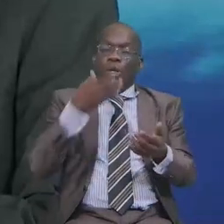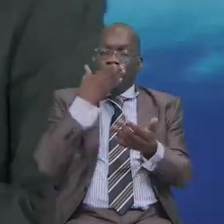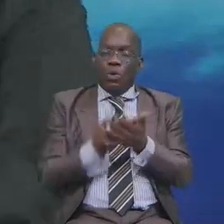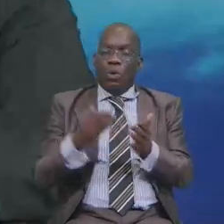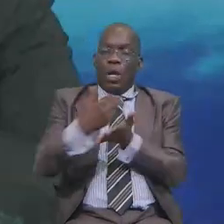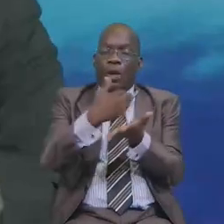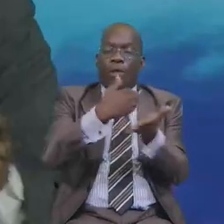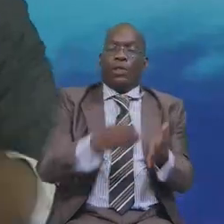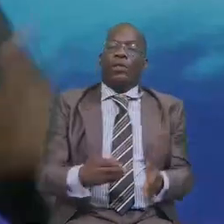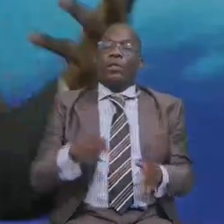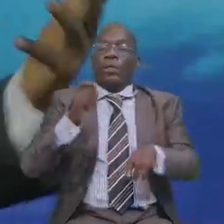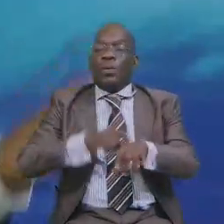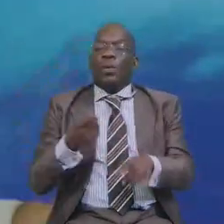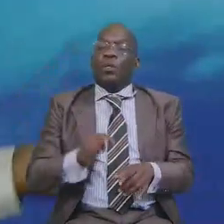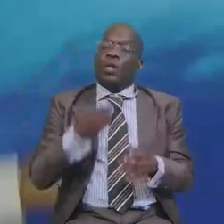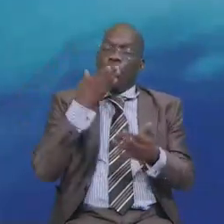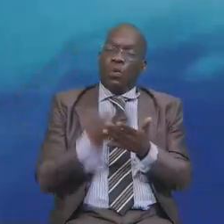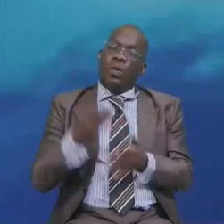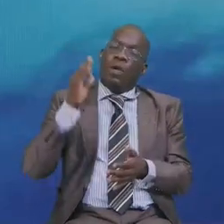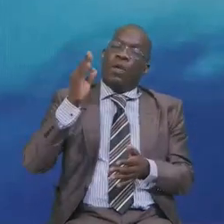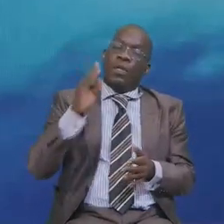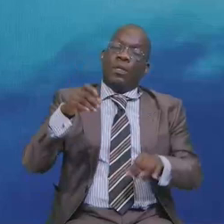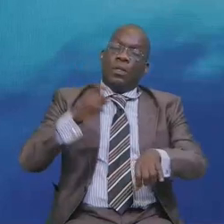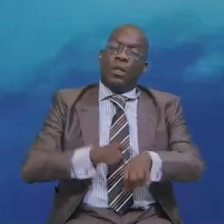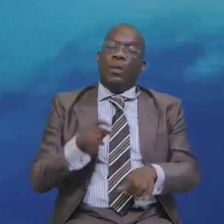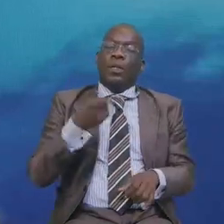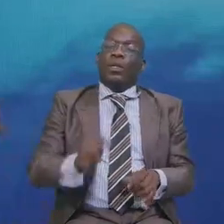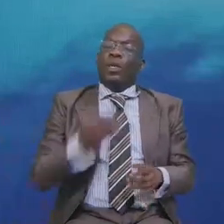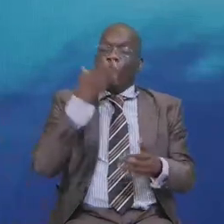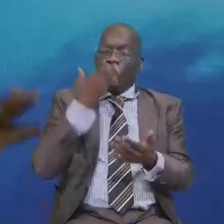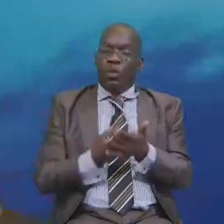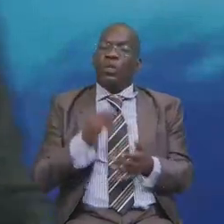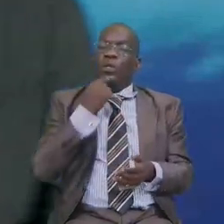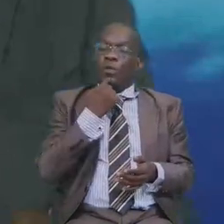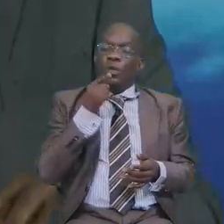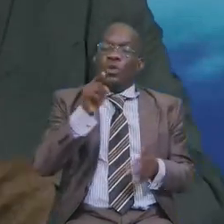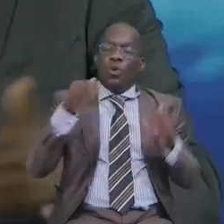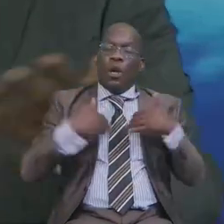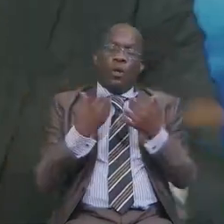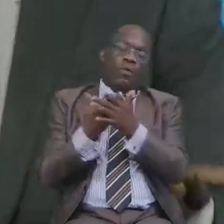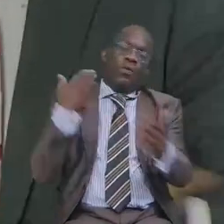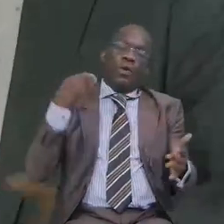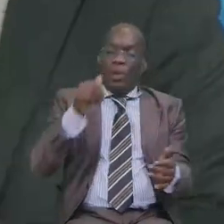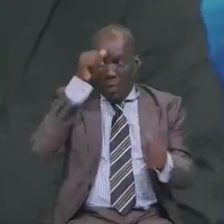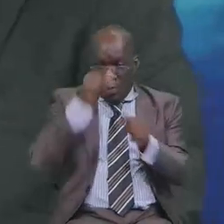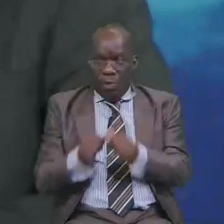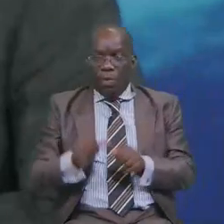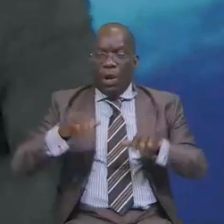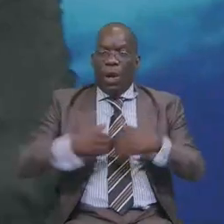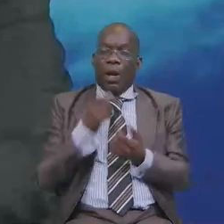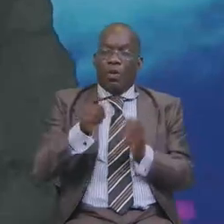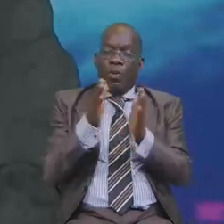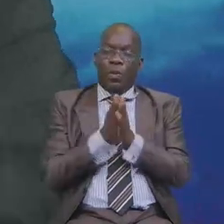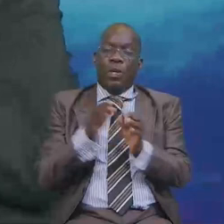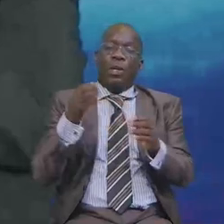beaux temps d'évangélisation, les beaux temps de zèle que vous aviez par le passé. Rappelez-vous, oh, comment vous priez par le